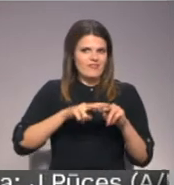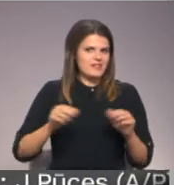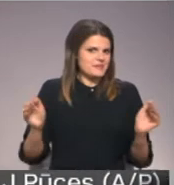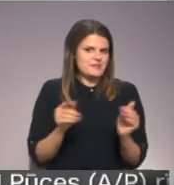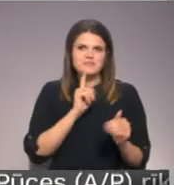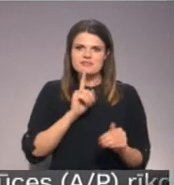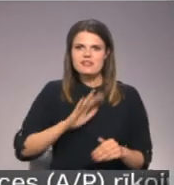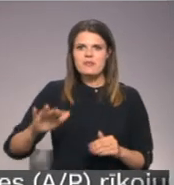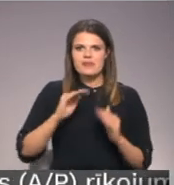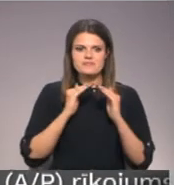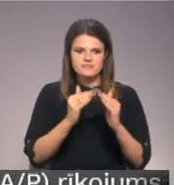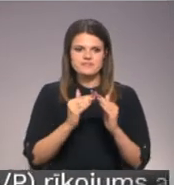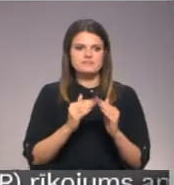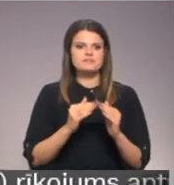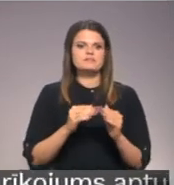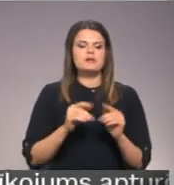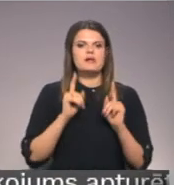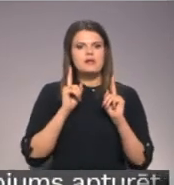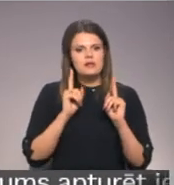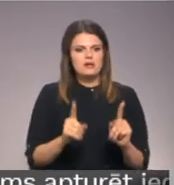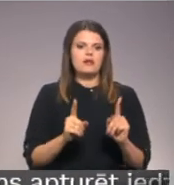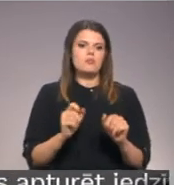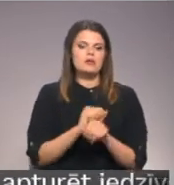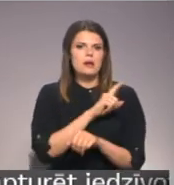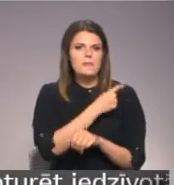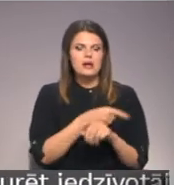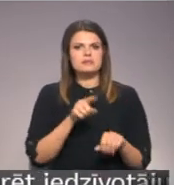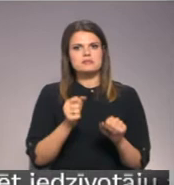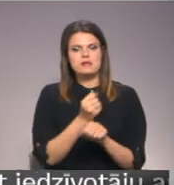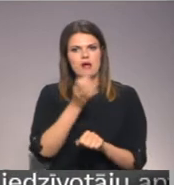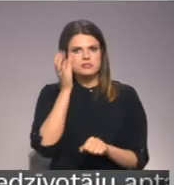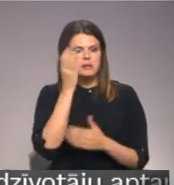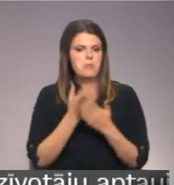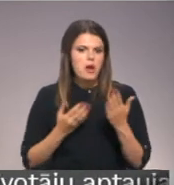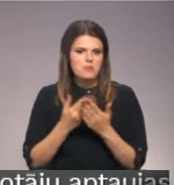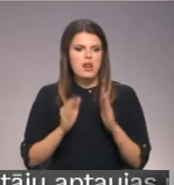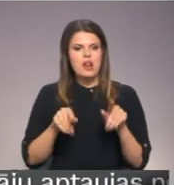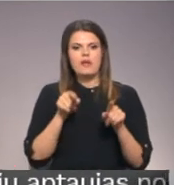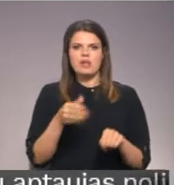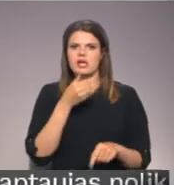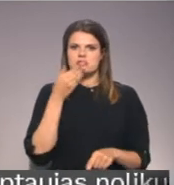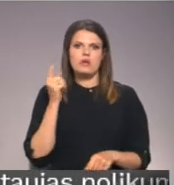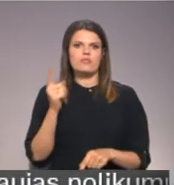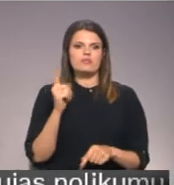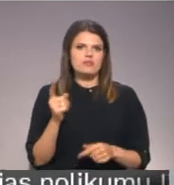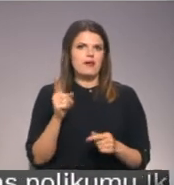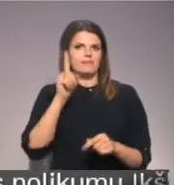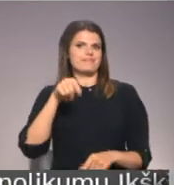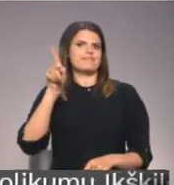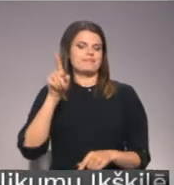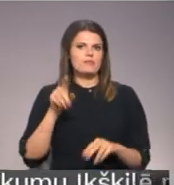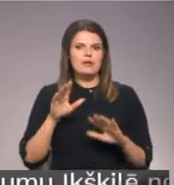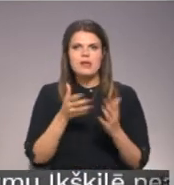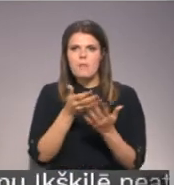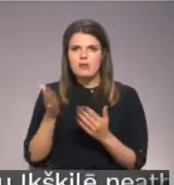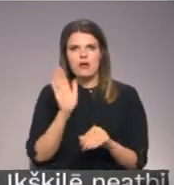Ieviestie mēri, viņiem jābūt gan medicīniski, gan zinātniski pamatotiem, lai tas nav tikai tiksīšu pēc. Jo katrā ziņā jau kādi mēri,